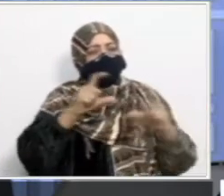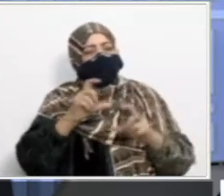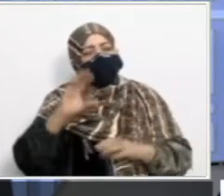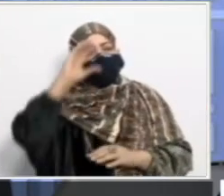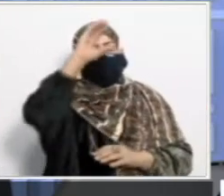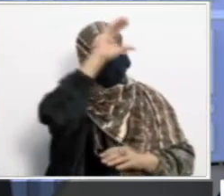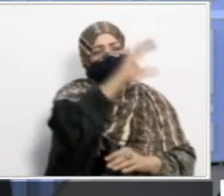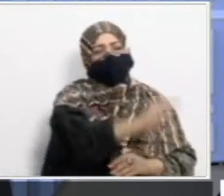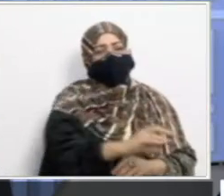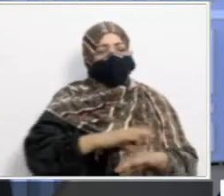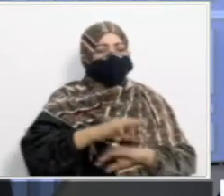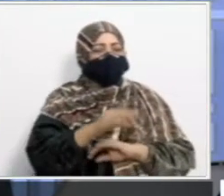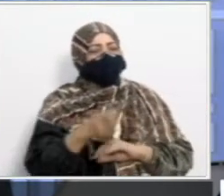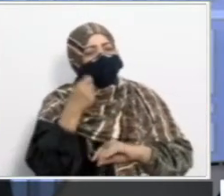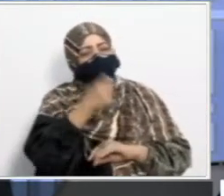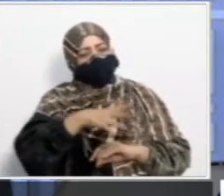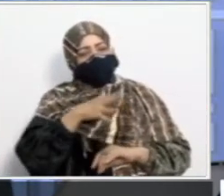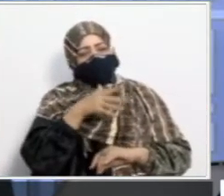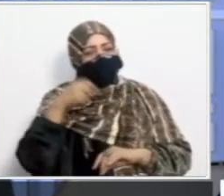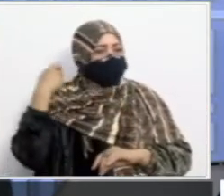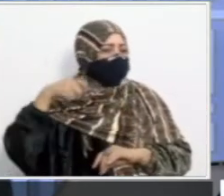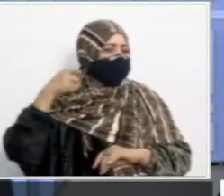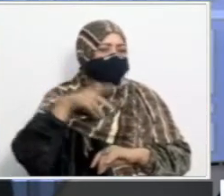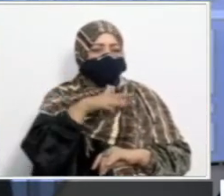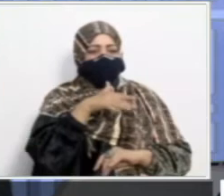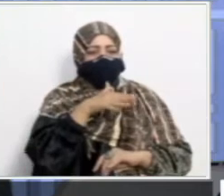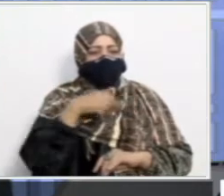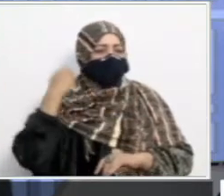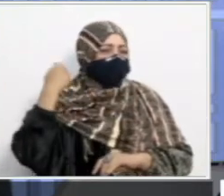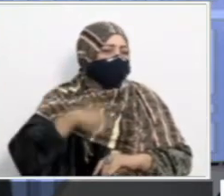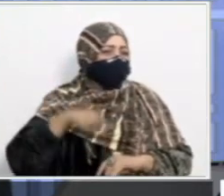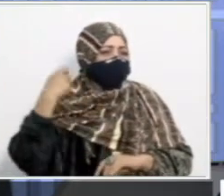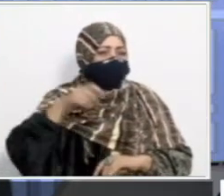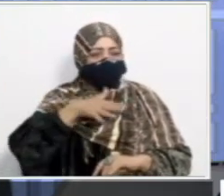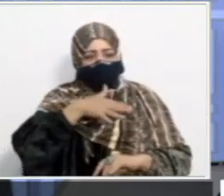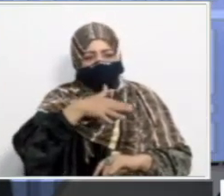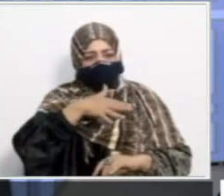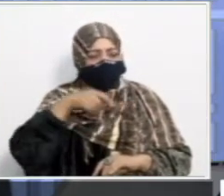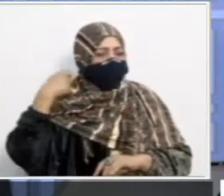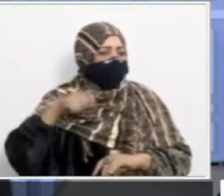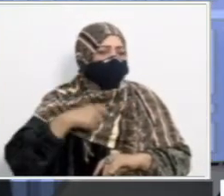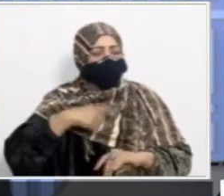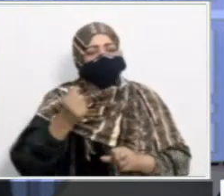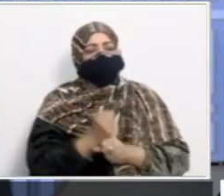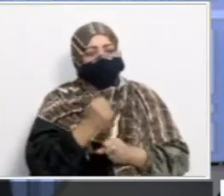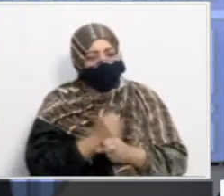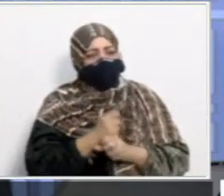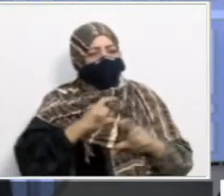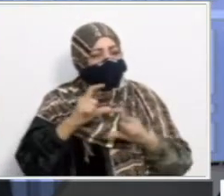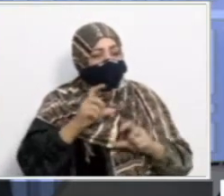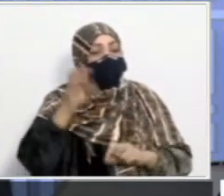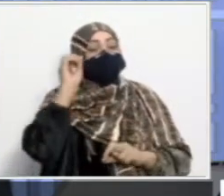ما خلصتهمش، والآن يعني خدموا لهم المستحقات هذه، فجزاهم